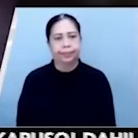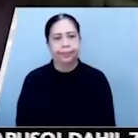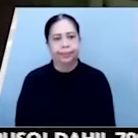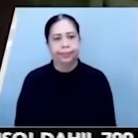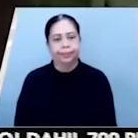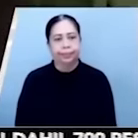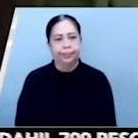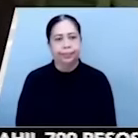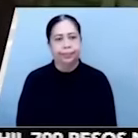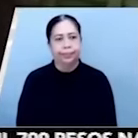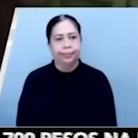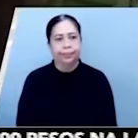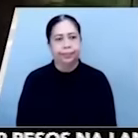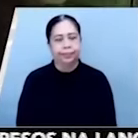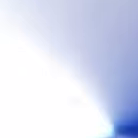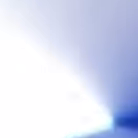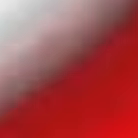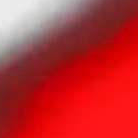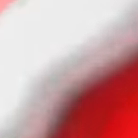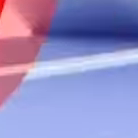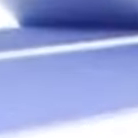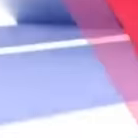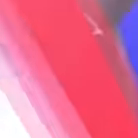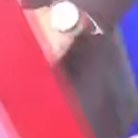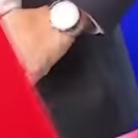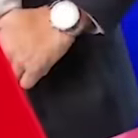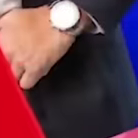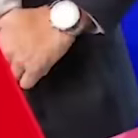nakatuto 24 oras.